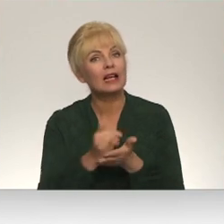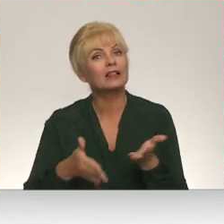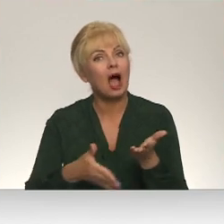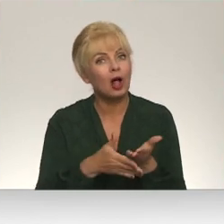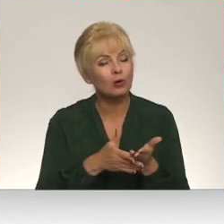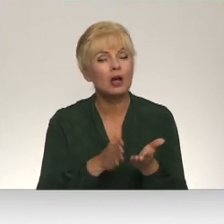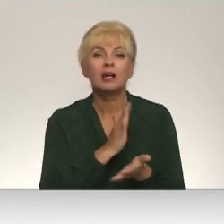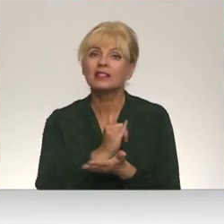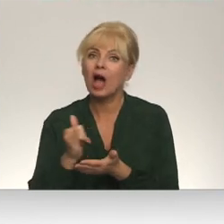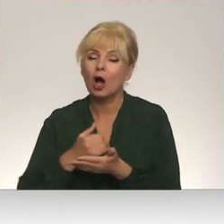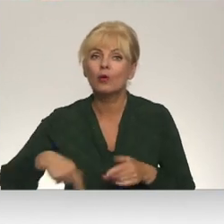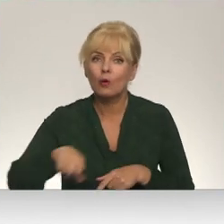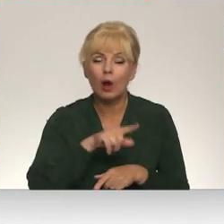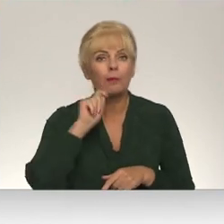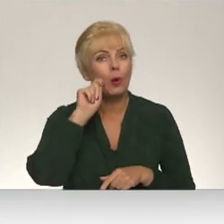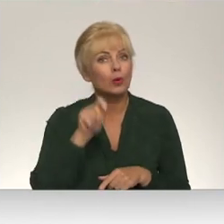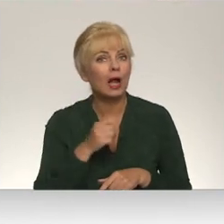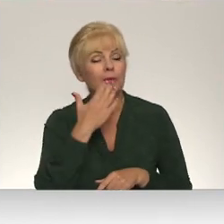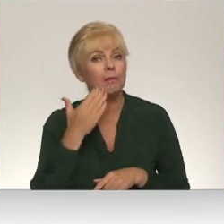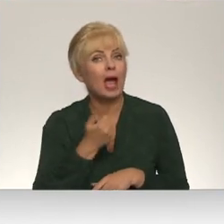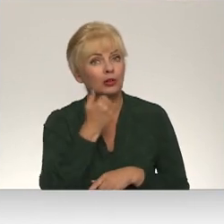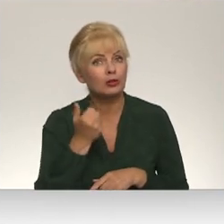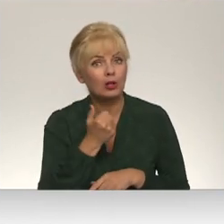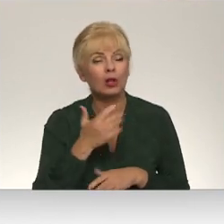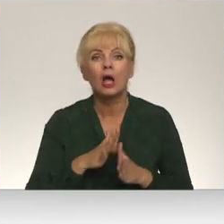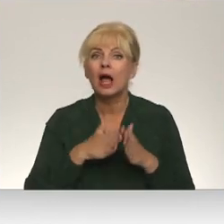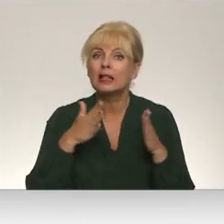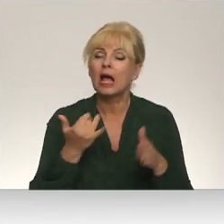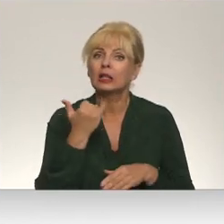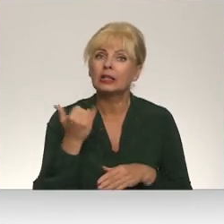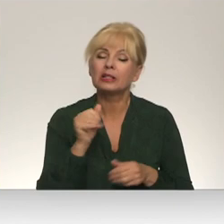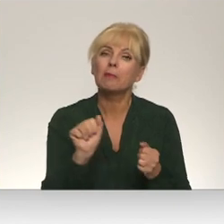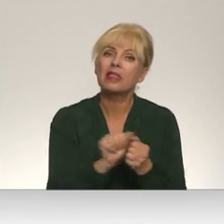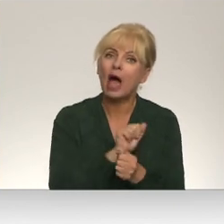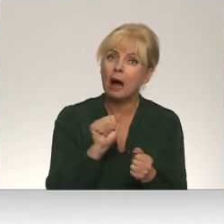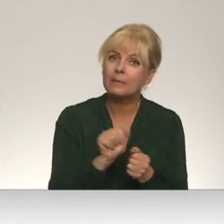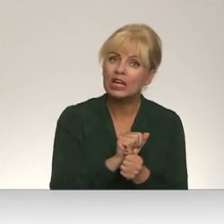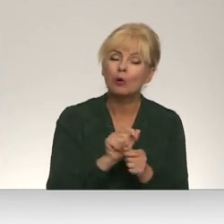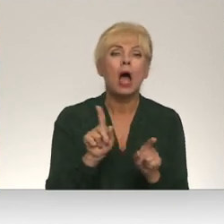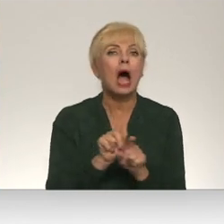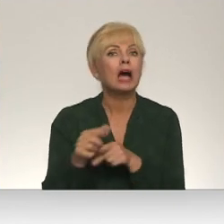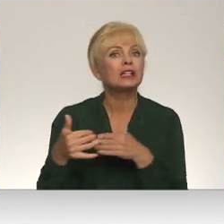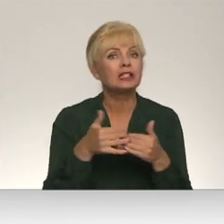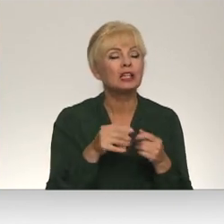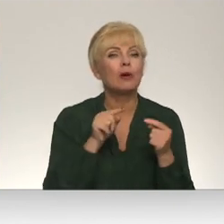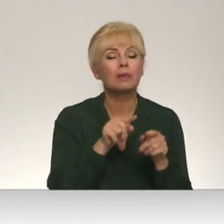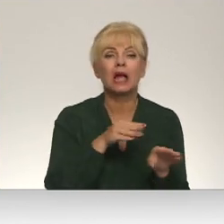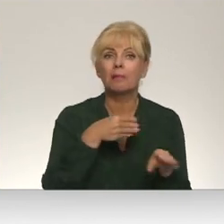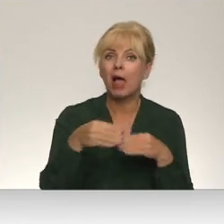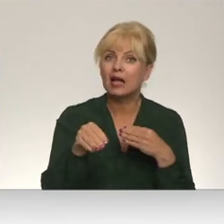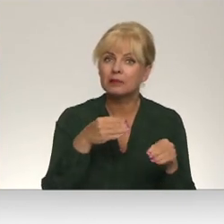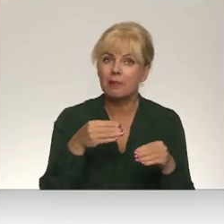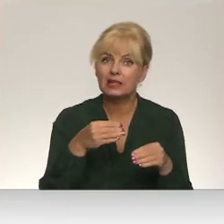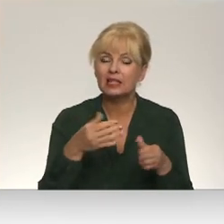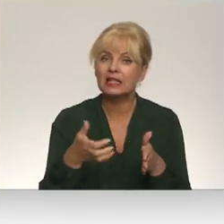savācam apkārtni. Ukrainā pēdējos gados ir liela interese par ekoloģiju. Mums notiek arī cīņa pret plastmasas